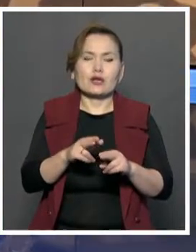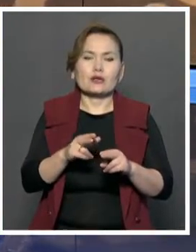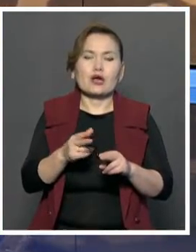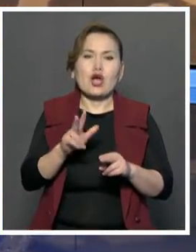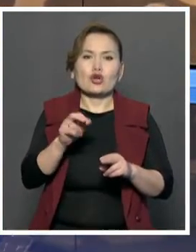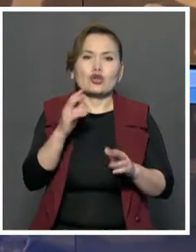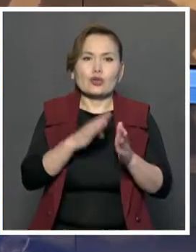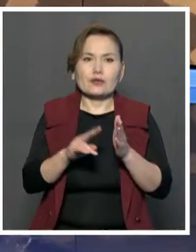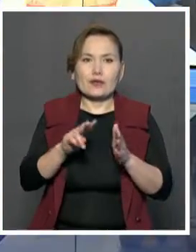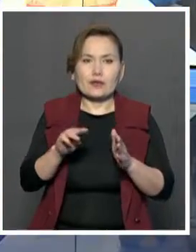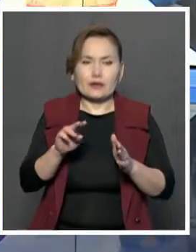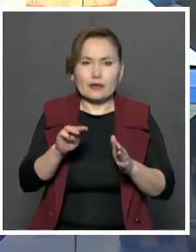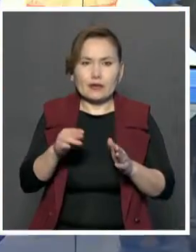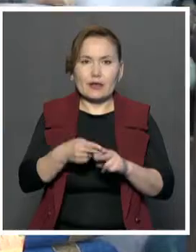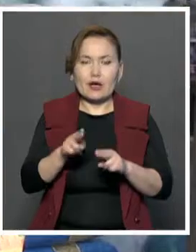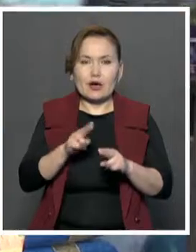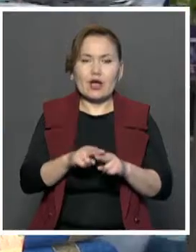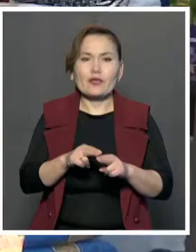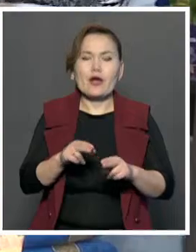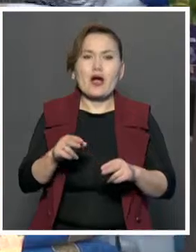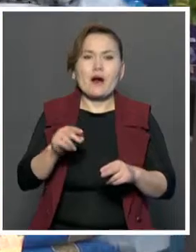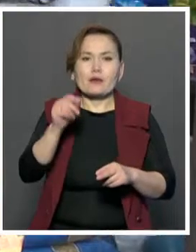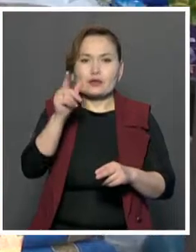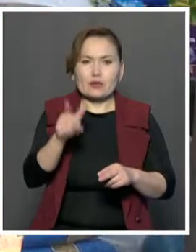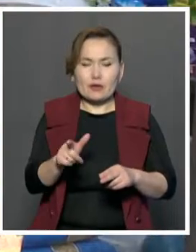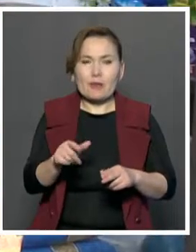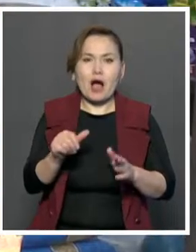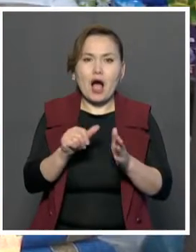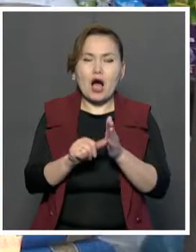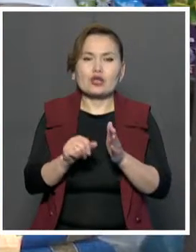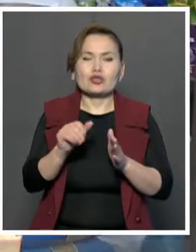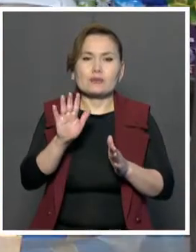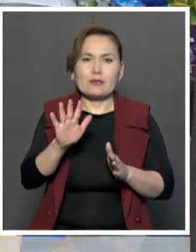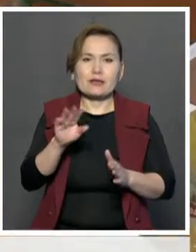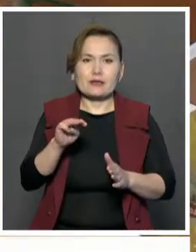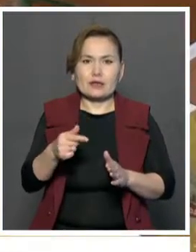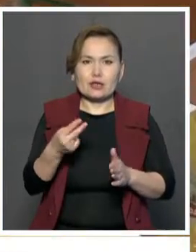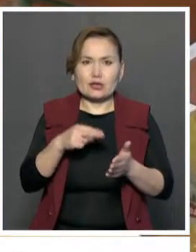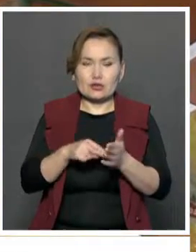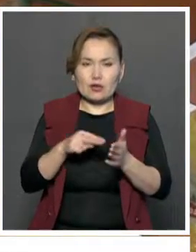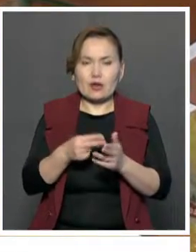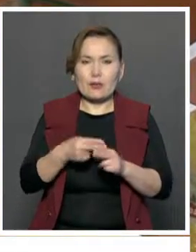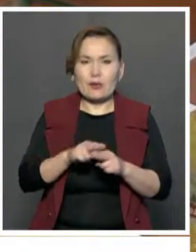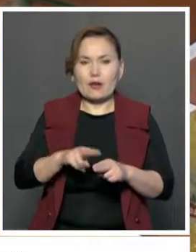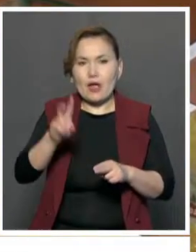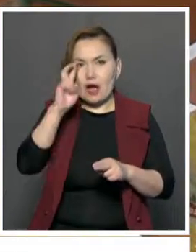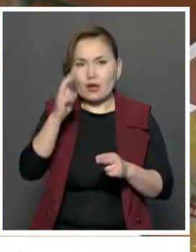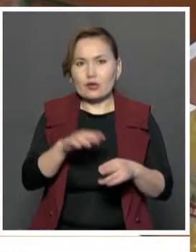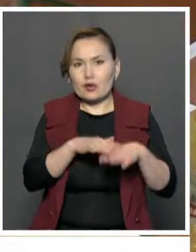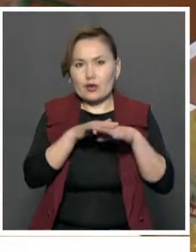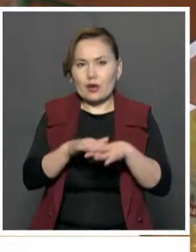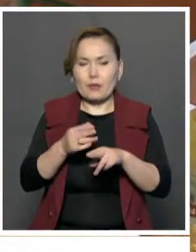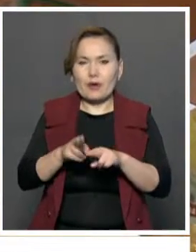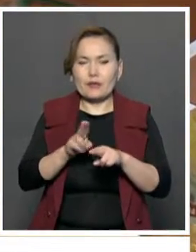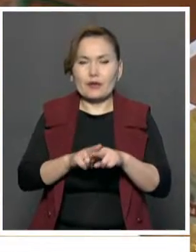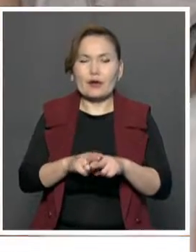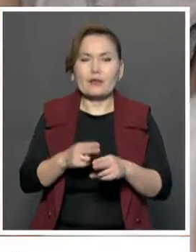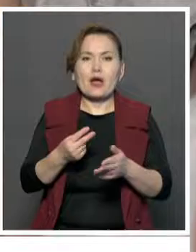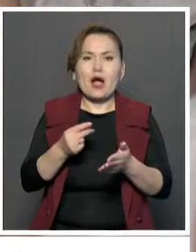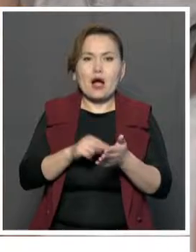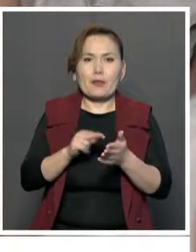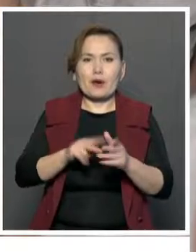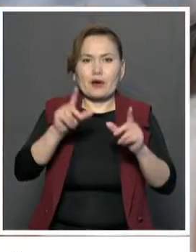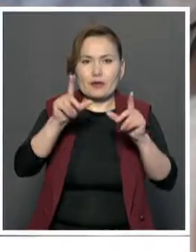литрі 605 теңгеден аспайды. Ол үшін тұрақтандыру қорынан 400 миллион теңге бөлінді. Бұл қаржы тап осы тауар түрлерін